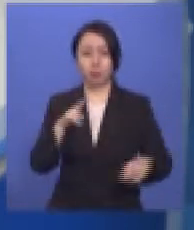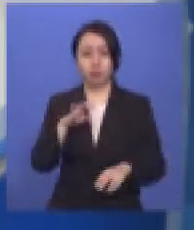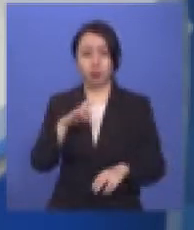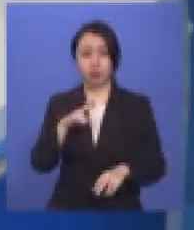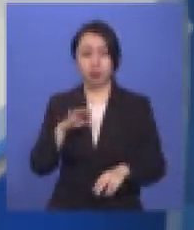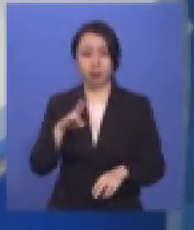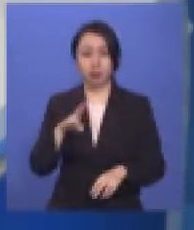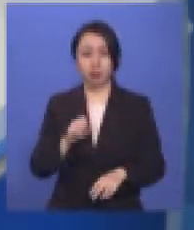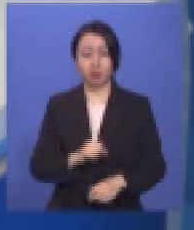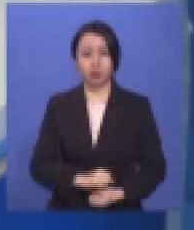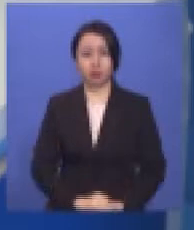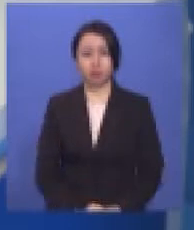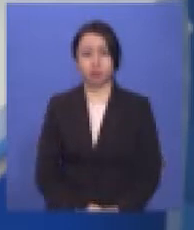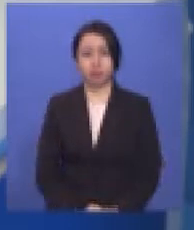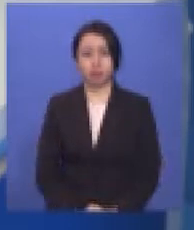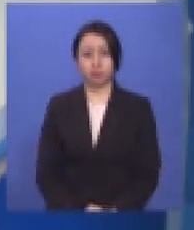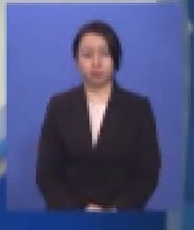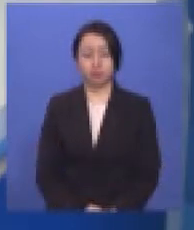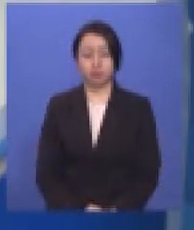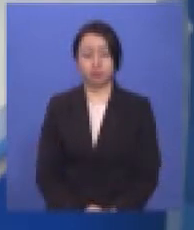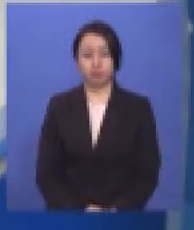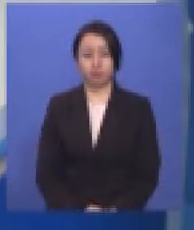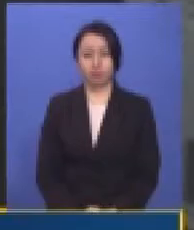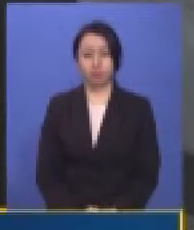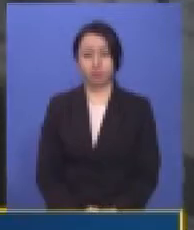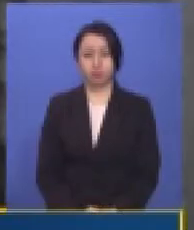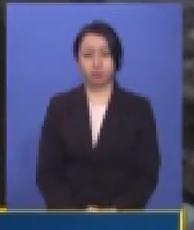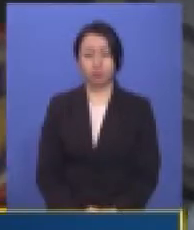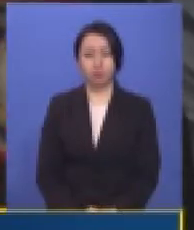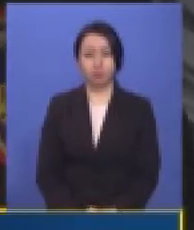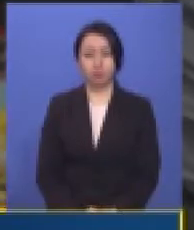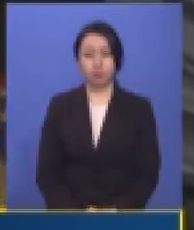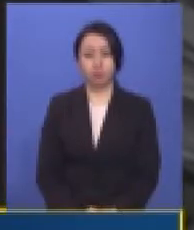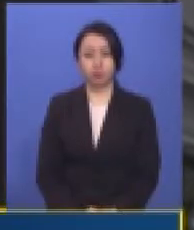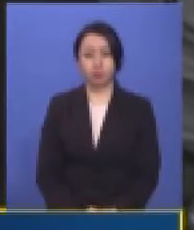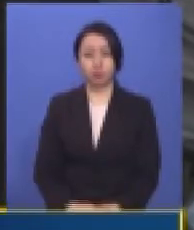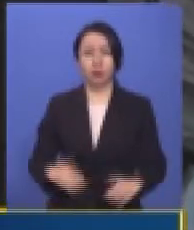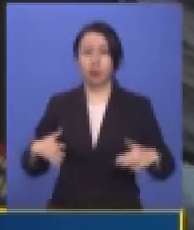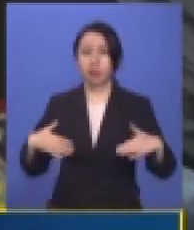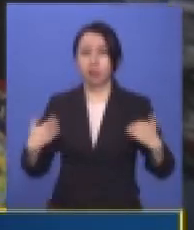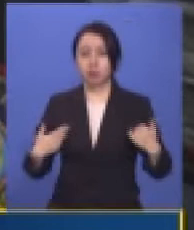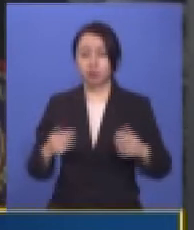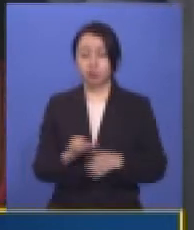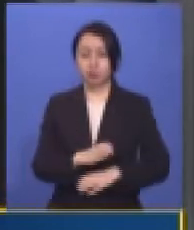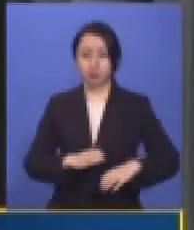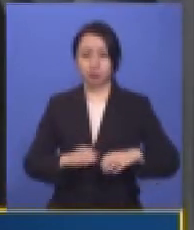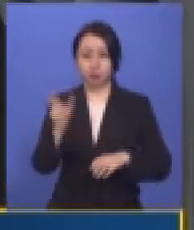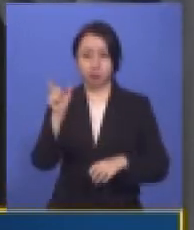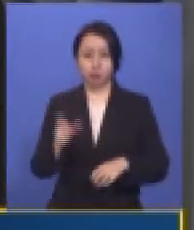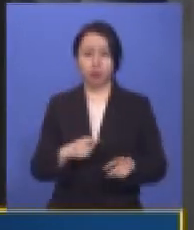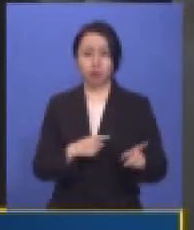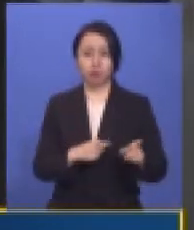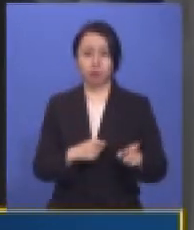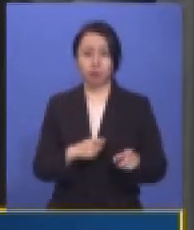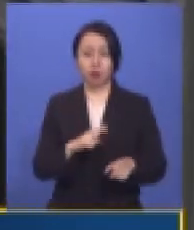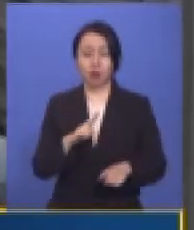мероприятия «Пиротехника». Подробности в следующем сюжете. Здравствуйте, инспектор по контролю оборота гражданского и служебного оружия, капитан